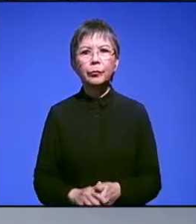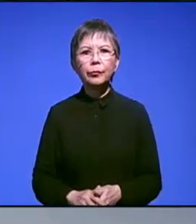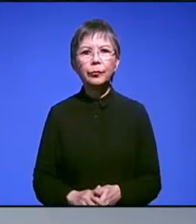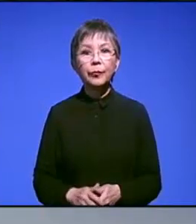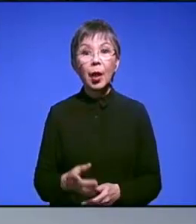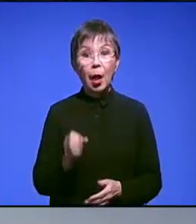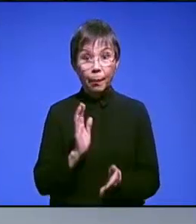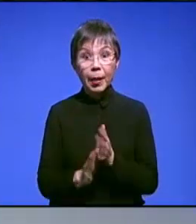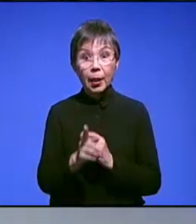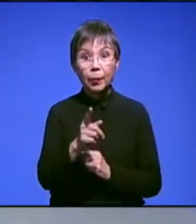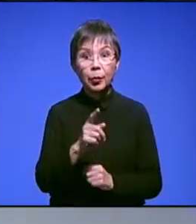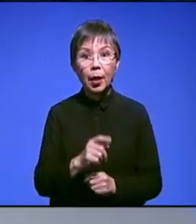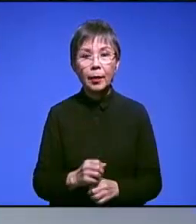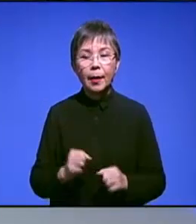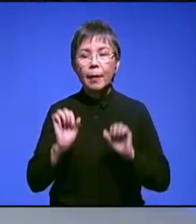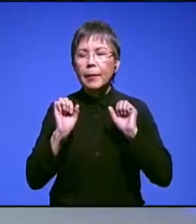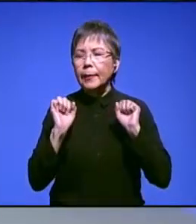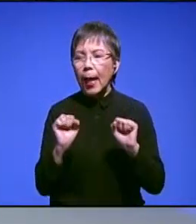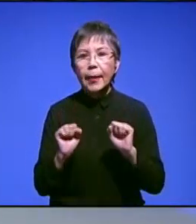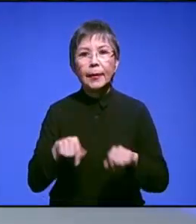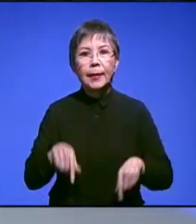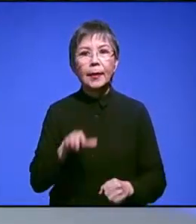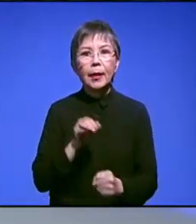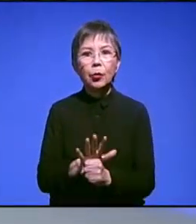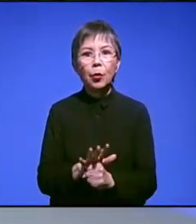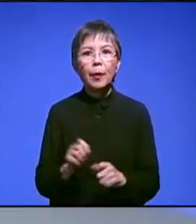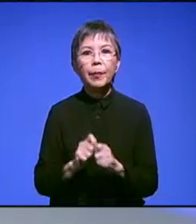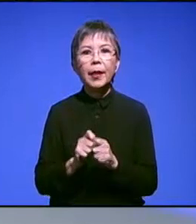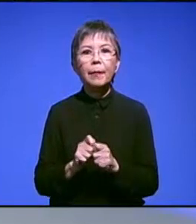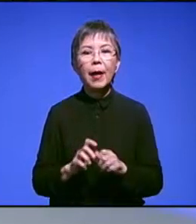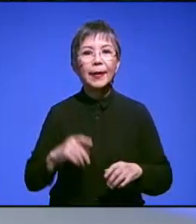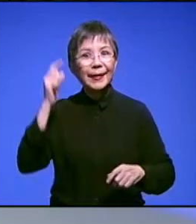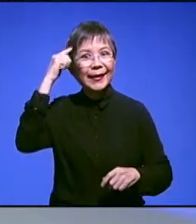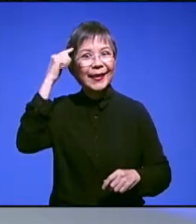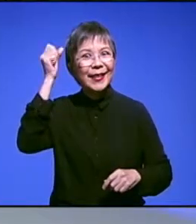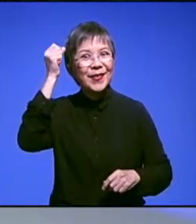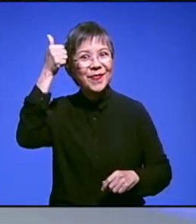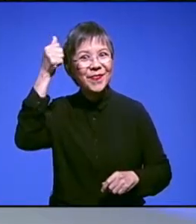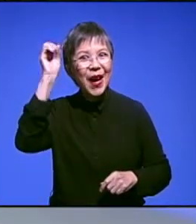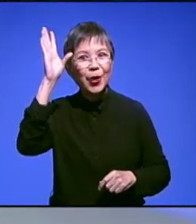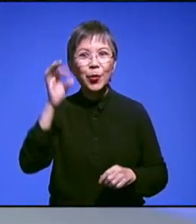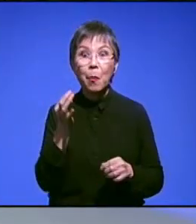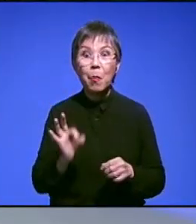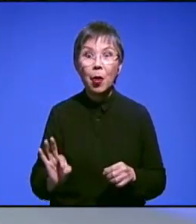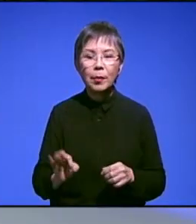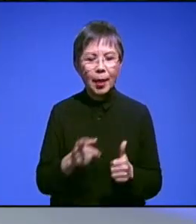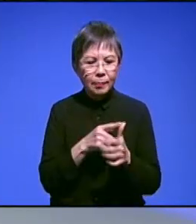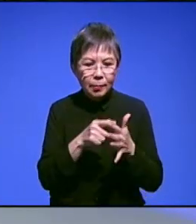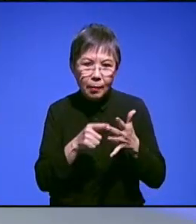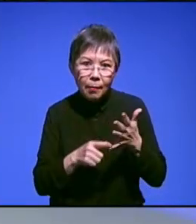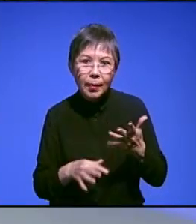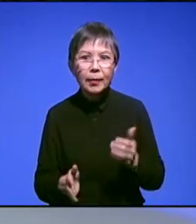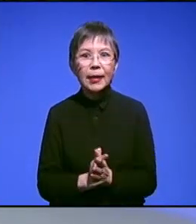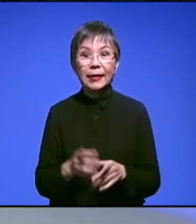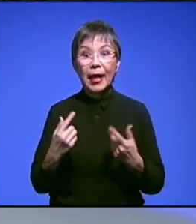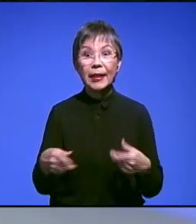Sadarkah Anda pemirsa bahwa bertahan di tengah pandemi corona menciptakan banyak kreativitas baru dan beberapa di antaranya kini tengah